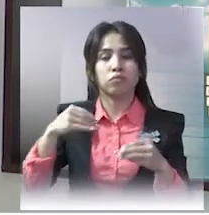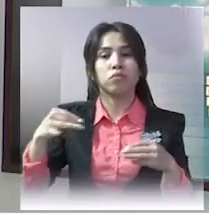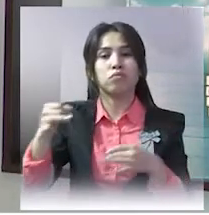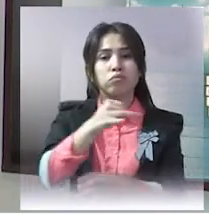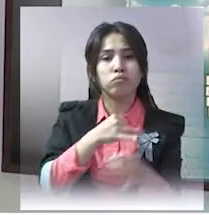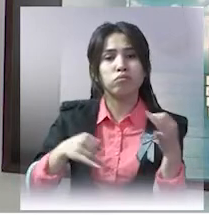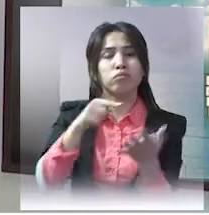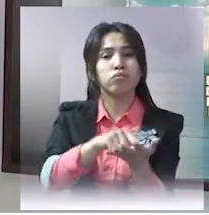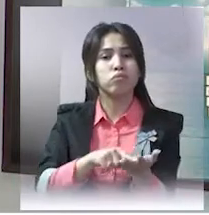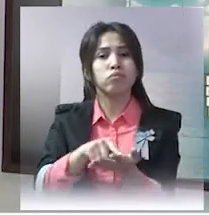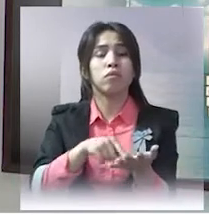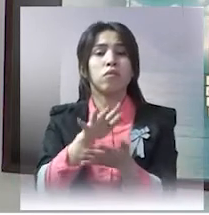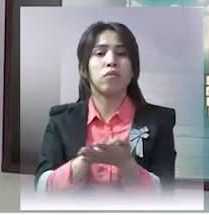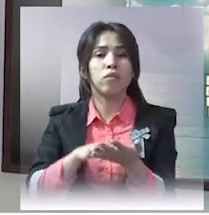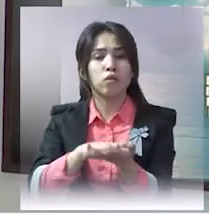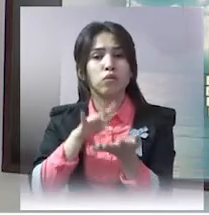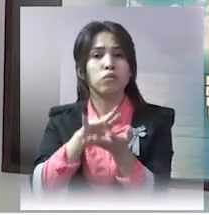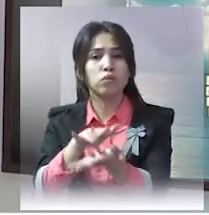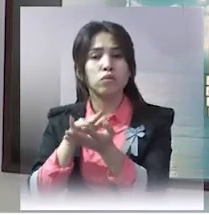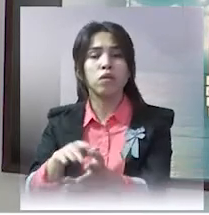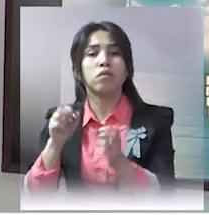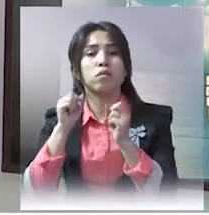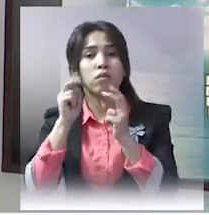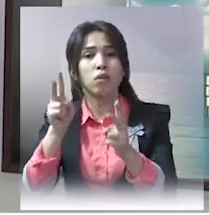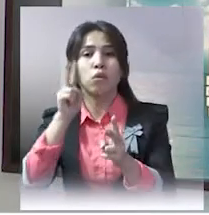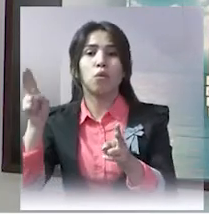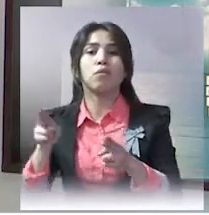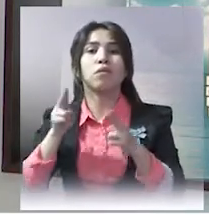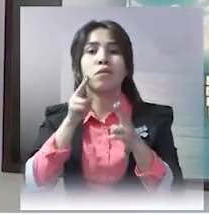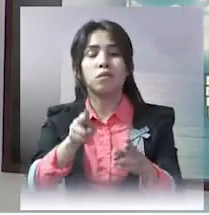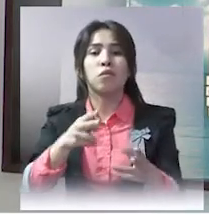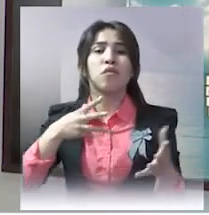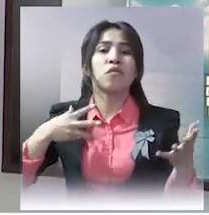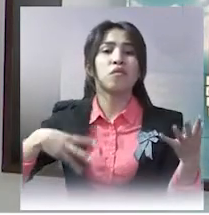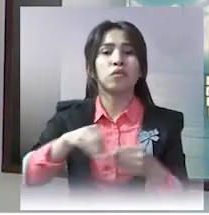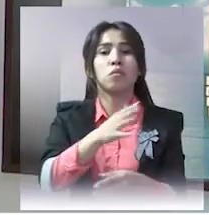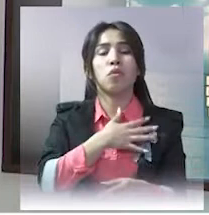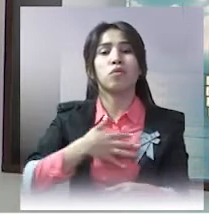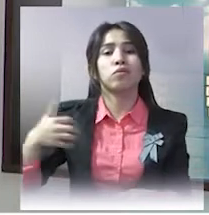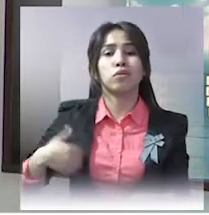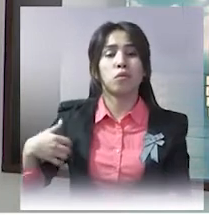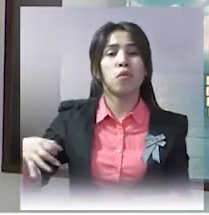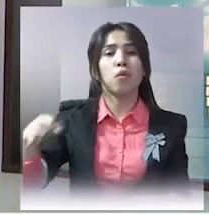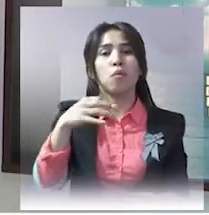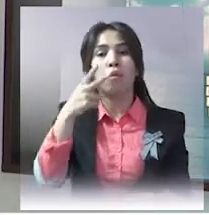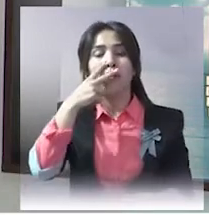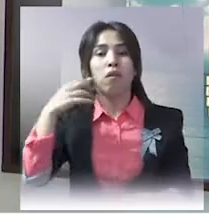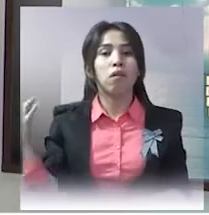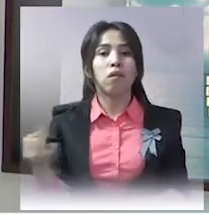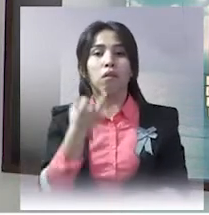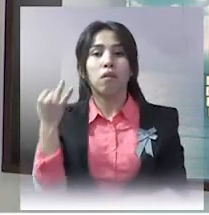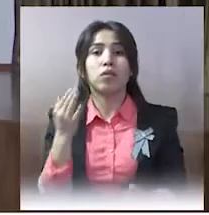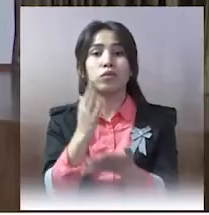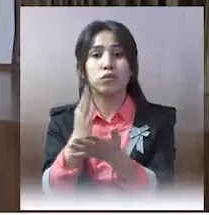қалып қоймау үшін біз барлық профессорлық оқытушылық құрамымызды қазір біліктіліктерін арттыру семинарларына курстарына